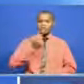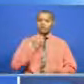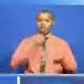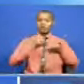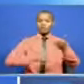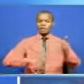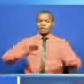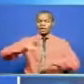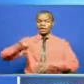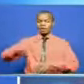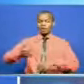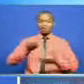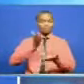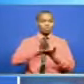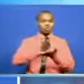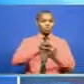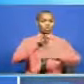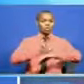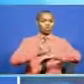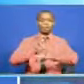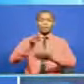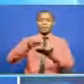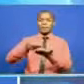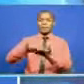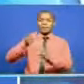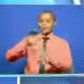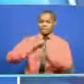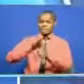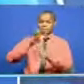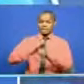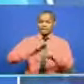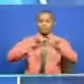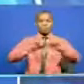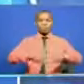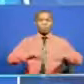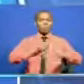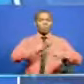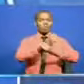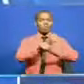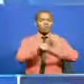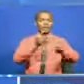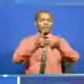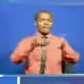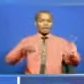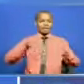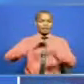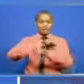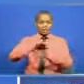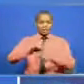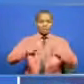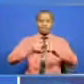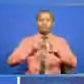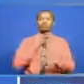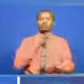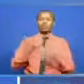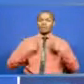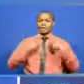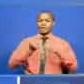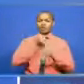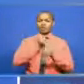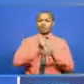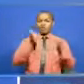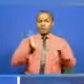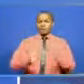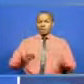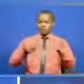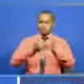kaunti tayari zimetumia kiasi kikubwa cha pesa kukabiliana na janga la COVID-19 na kuwataka wahudumu hao wakomeshe mgomo